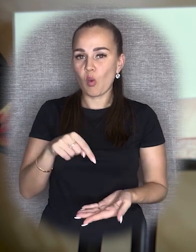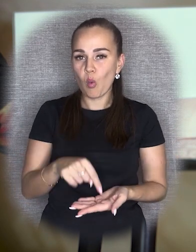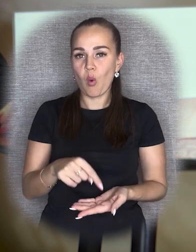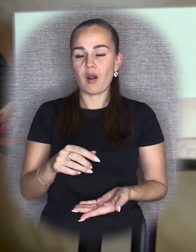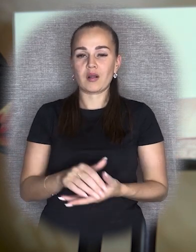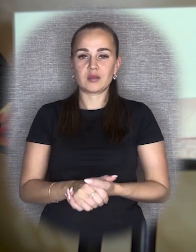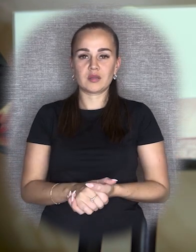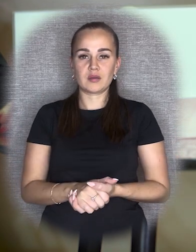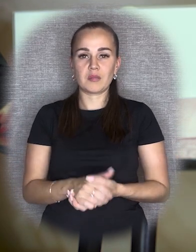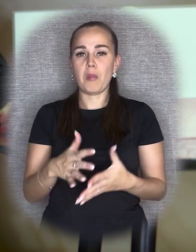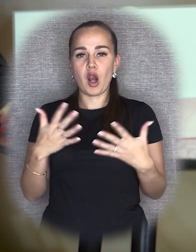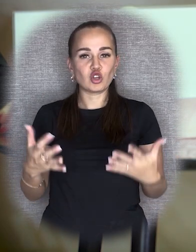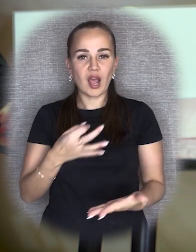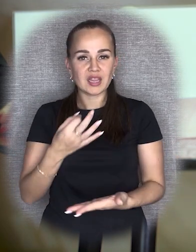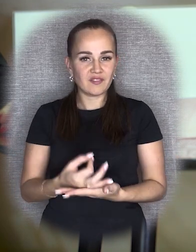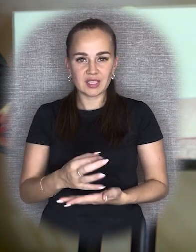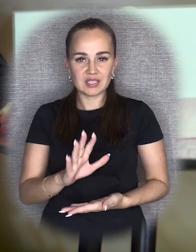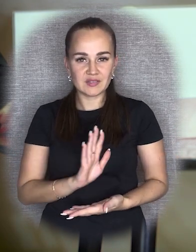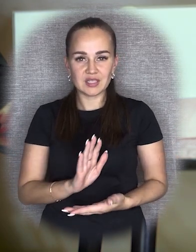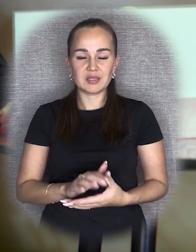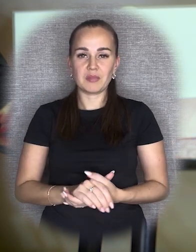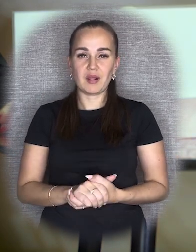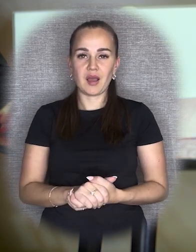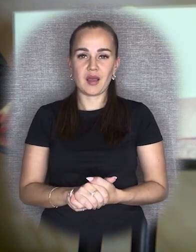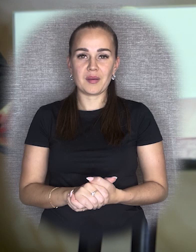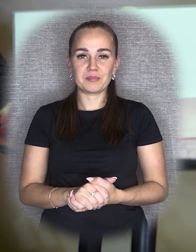колоссальная ответственность. И,